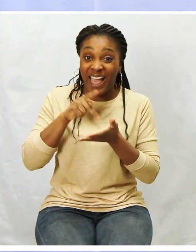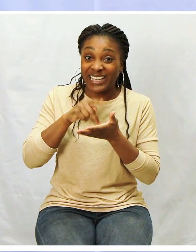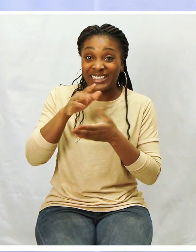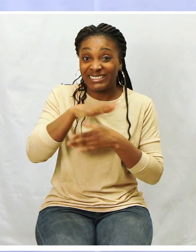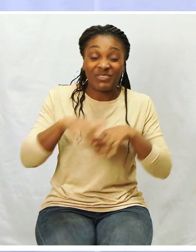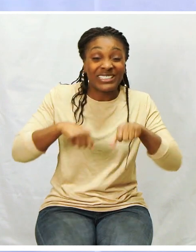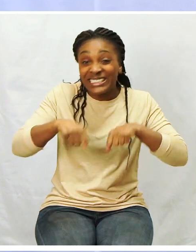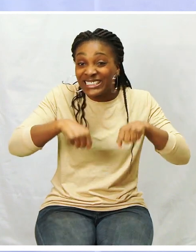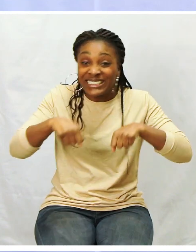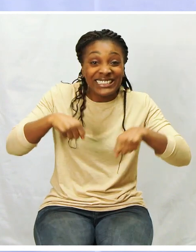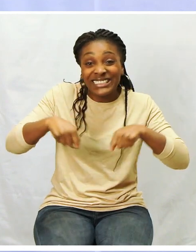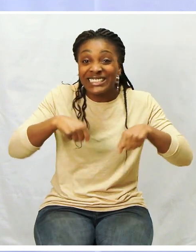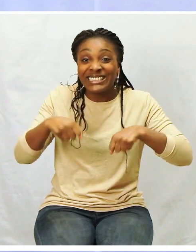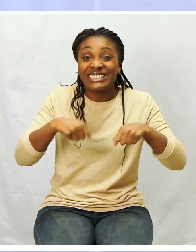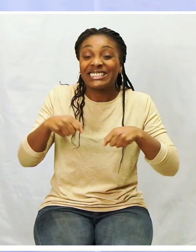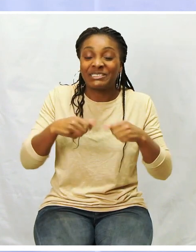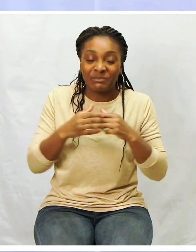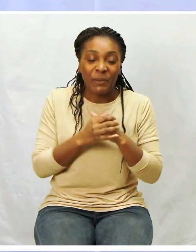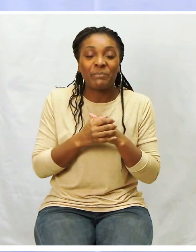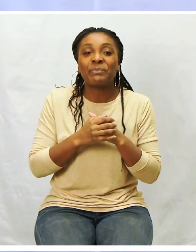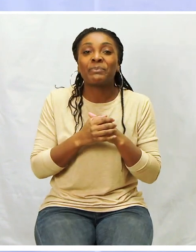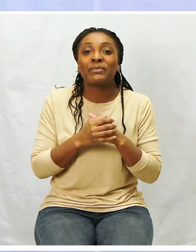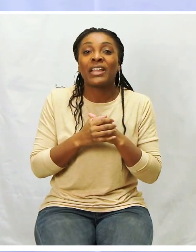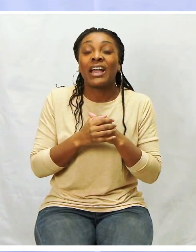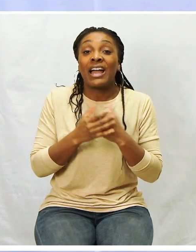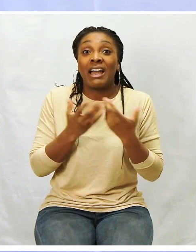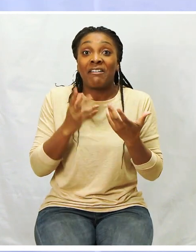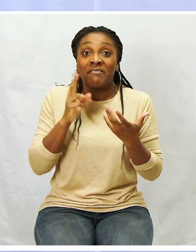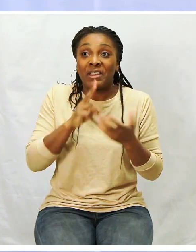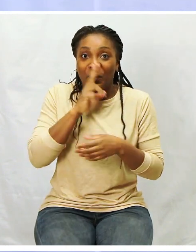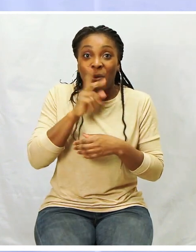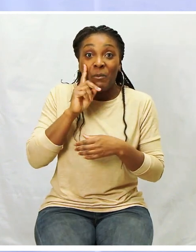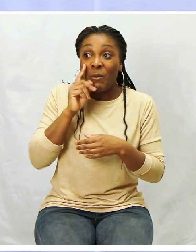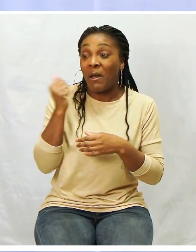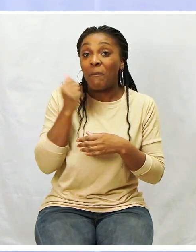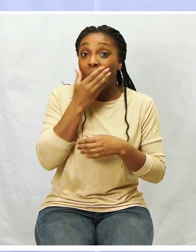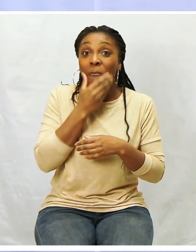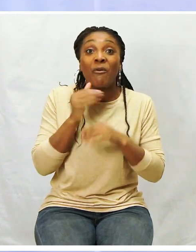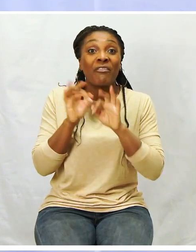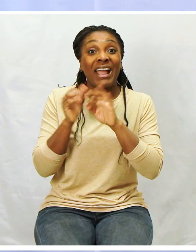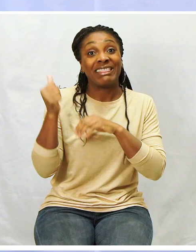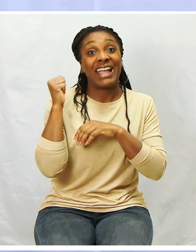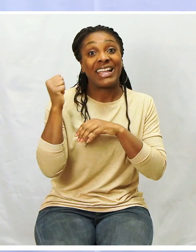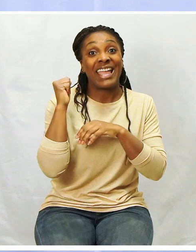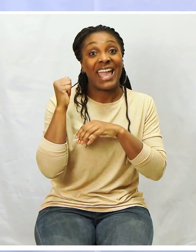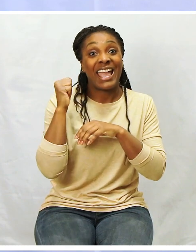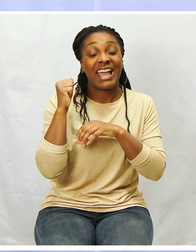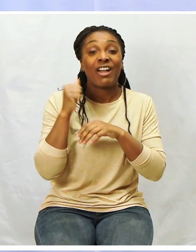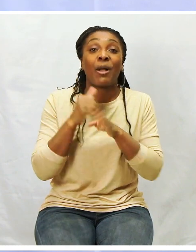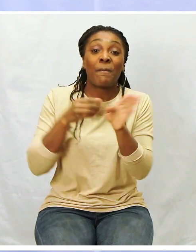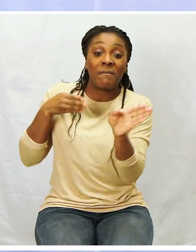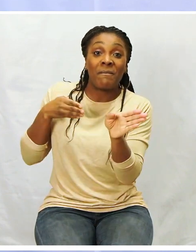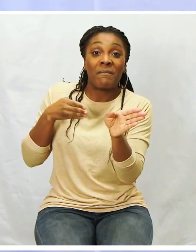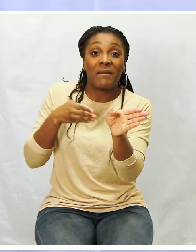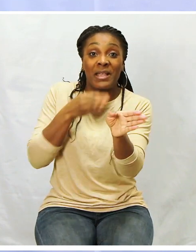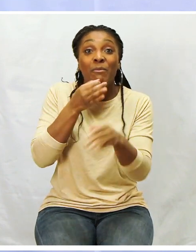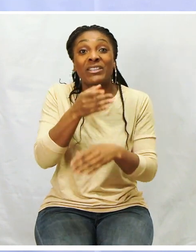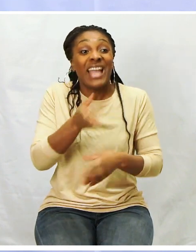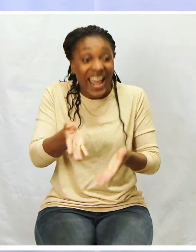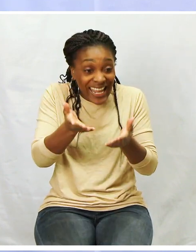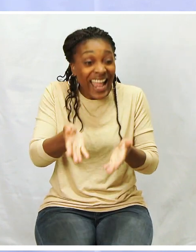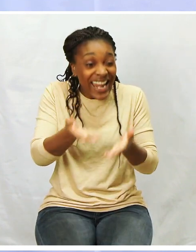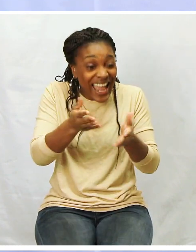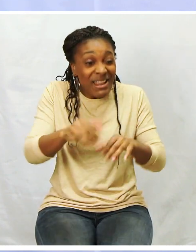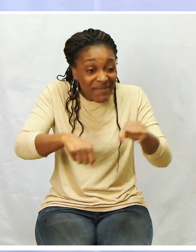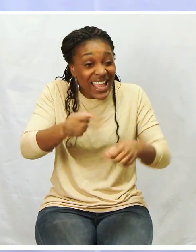vélo, sans les petits trous. Et c'était assez marrant parce que il se tenait derrière moi en fait, et puis il allait à ma vitesse. Et il me disait pédale, pédale, pédale.